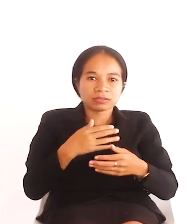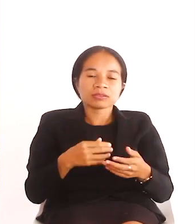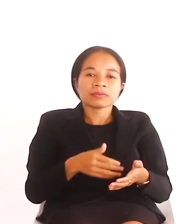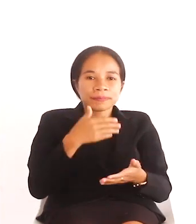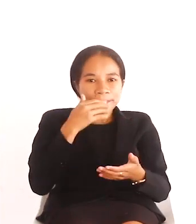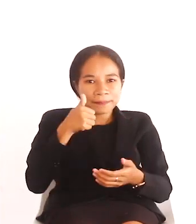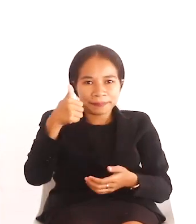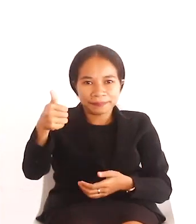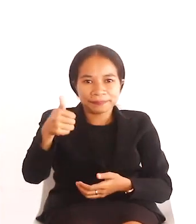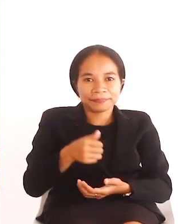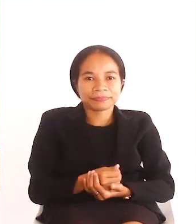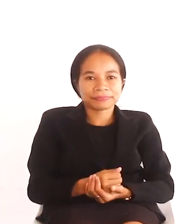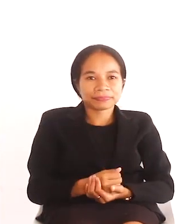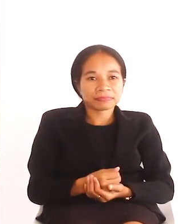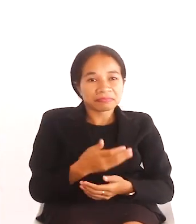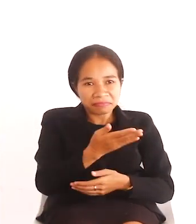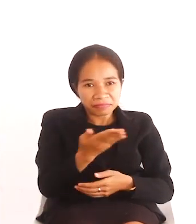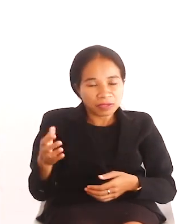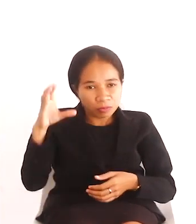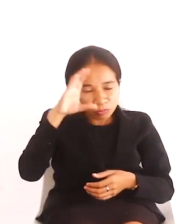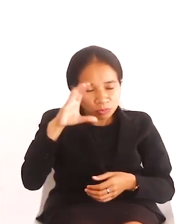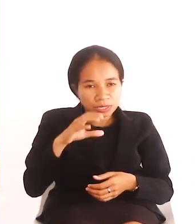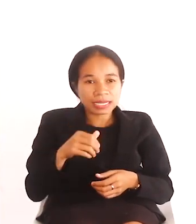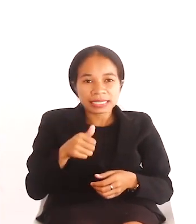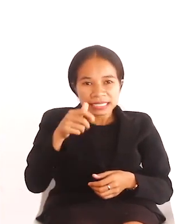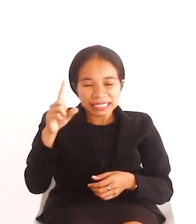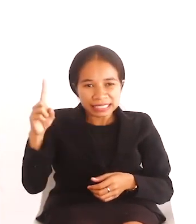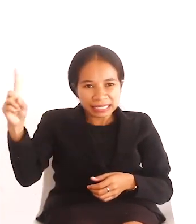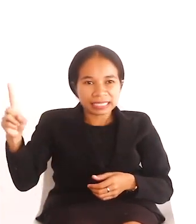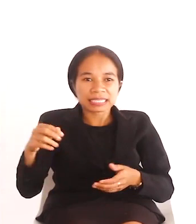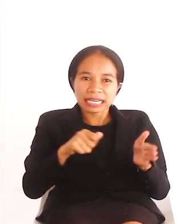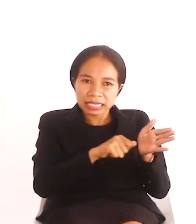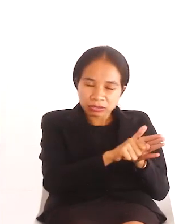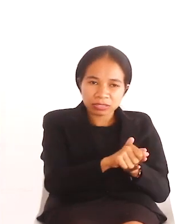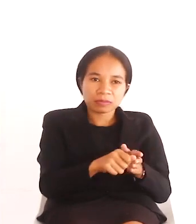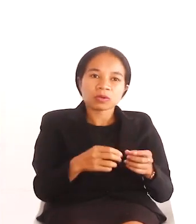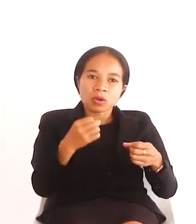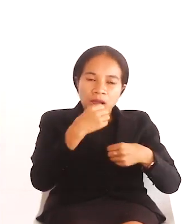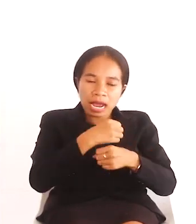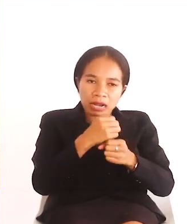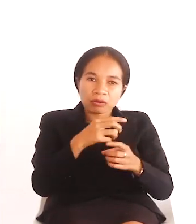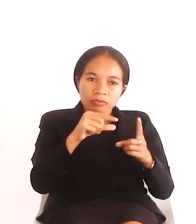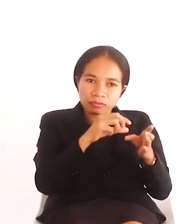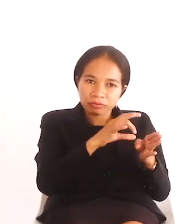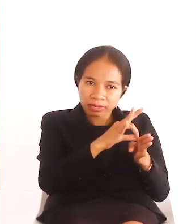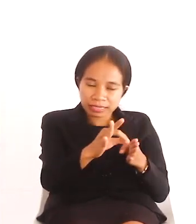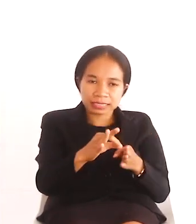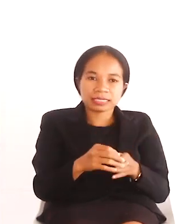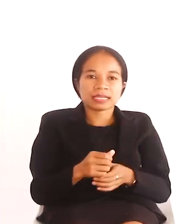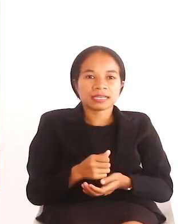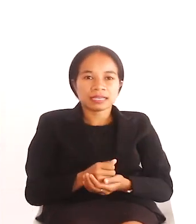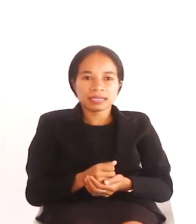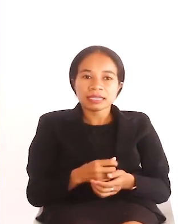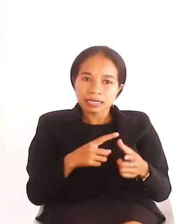siguru. Alin sira buka ide-idek ni antonimo, no halo fraze ida ba ide-idek.